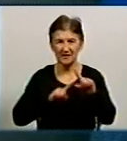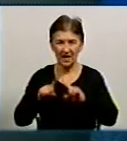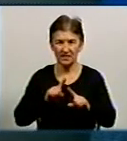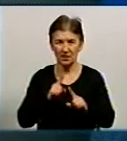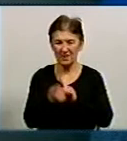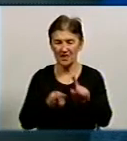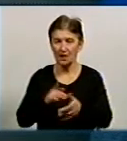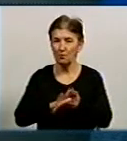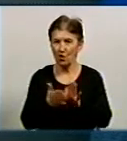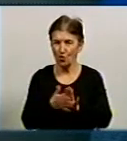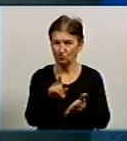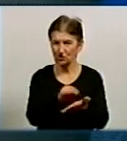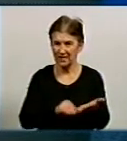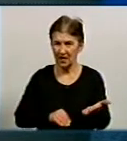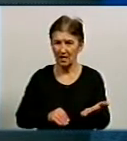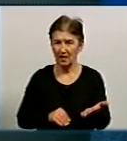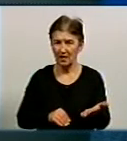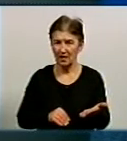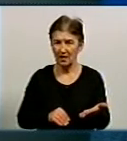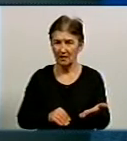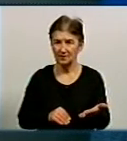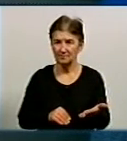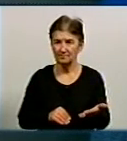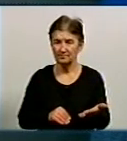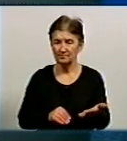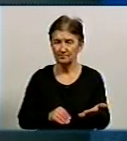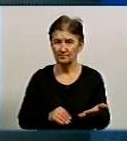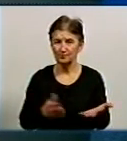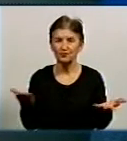положення, проєкт положення. А